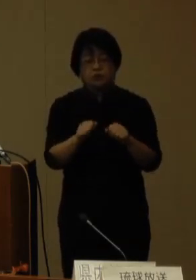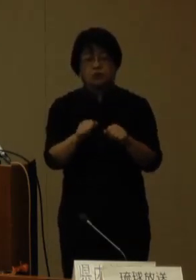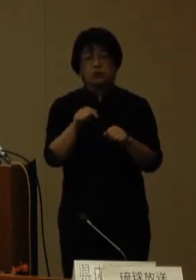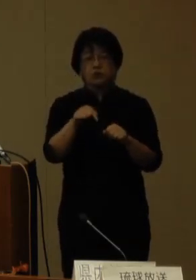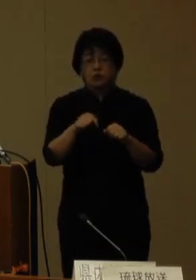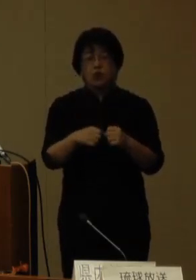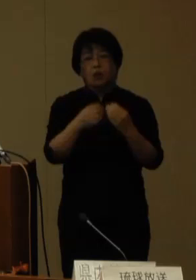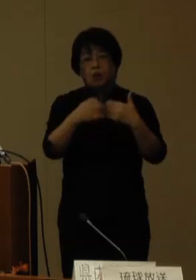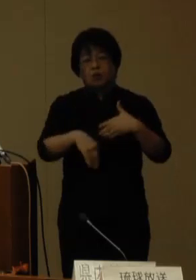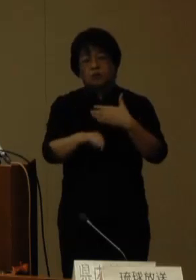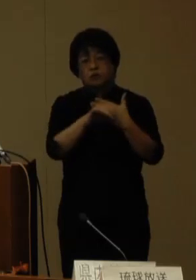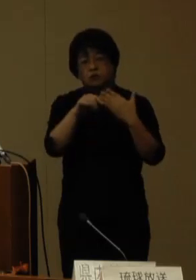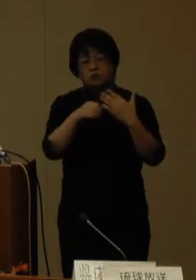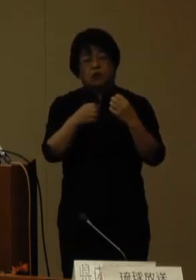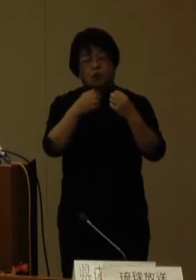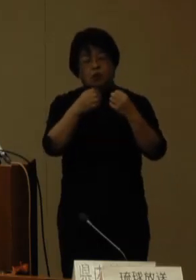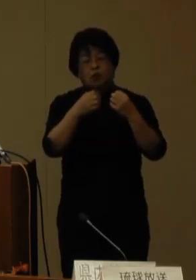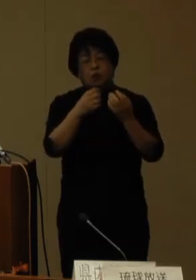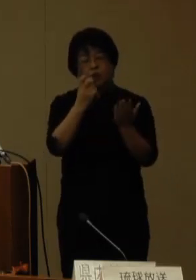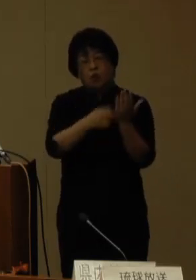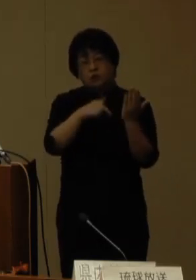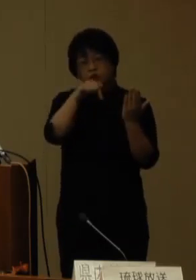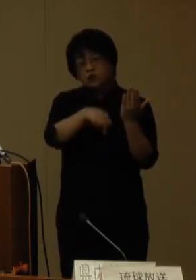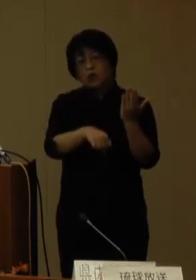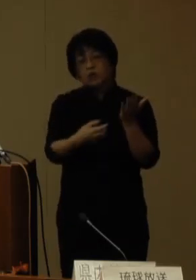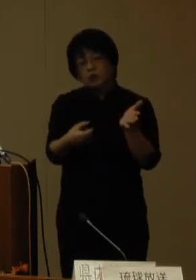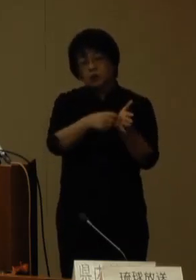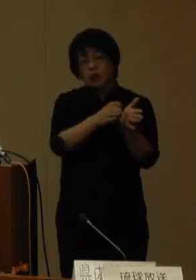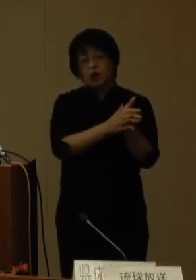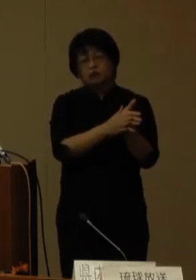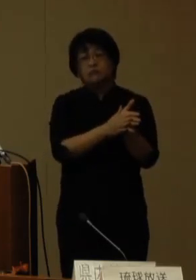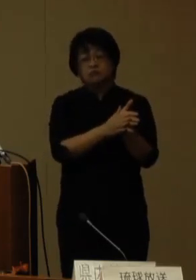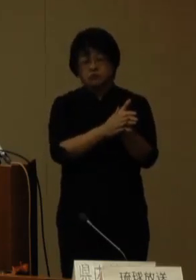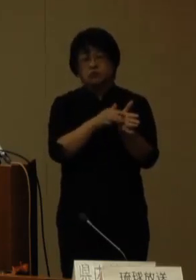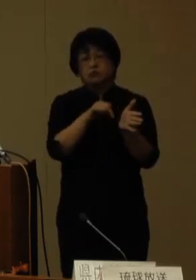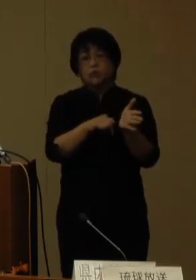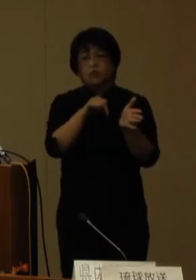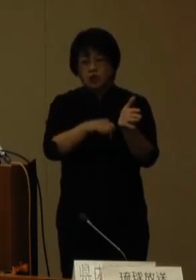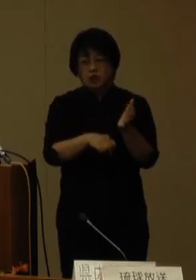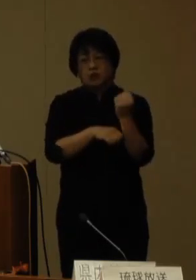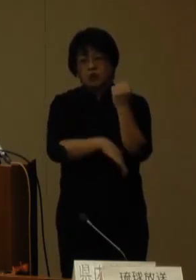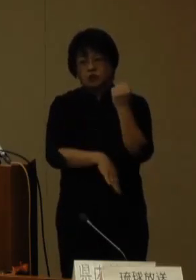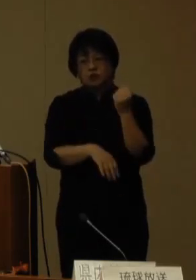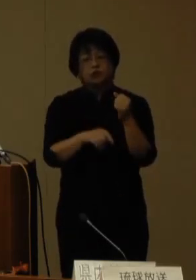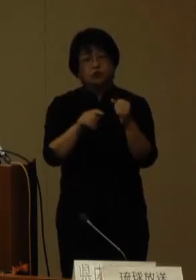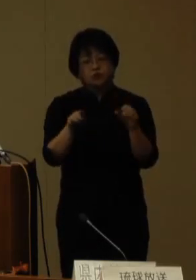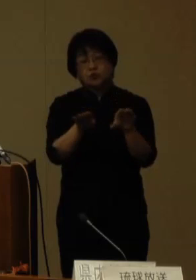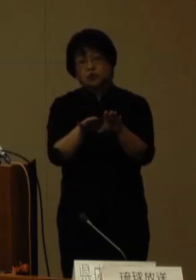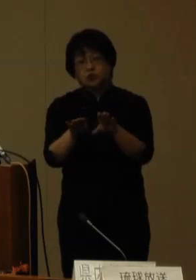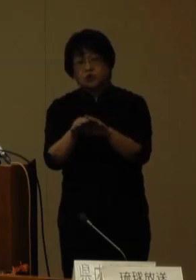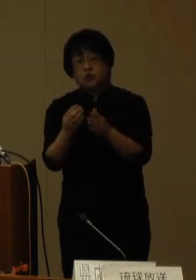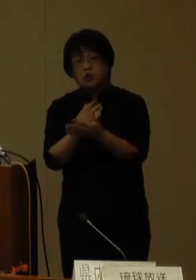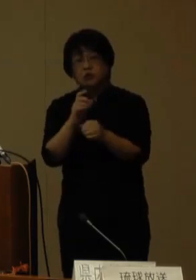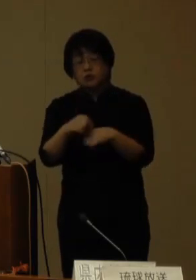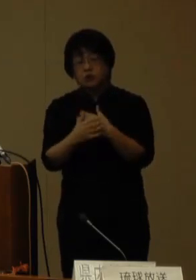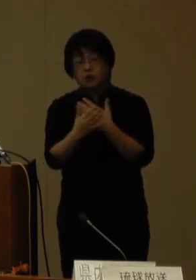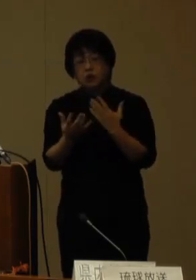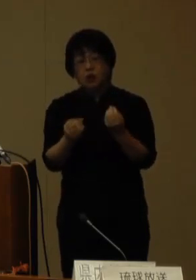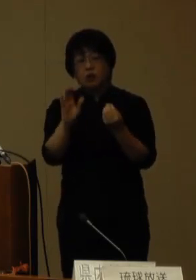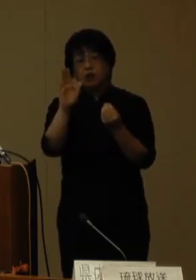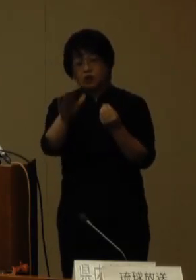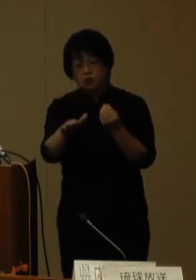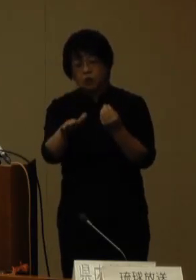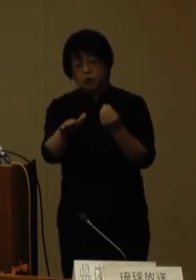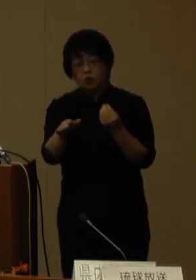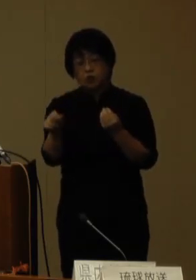24条第9項に基づく要請です。ですから部活動については原則休止ですから、大会が終わった後に関してはこ